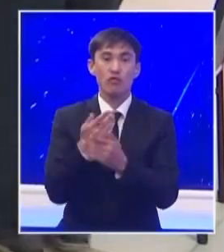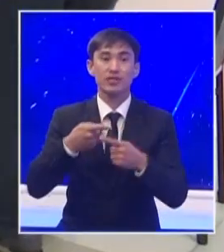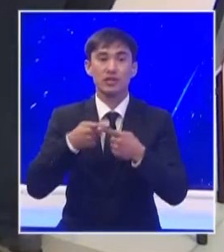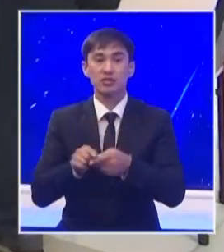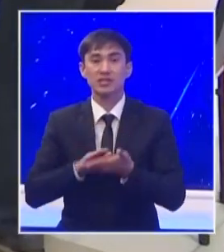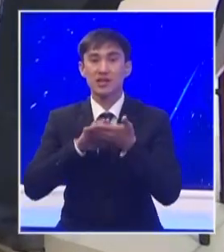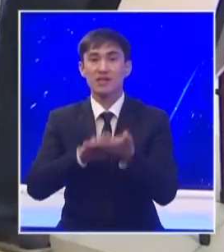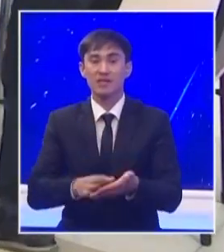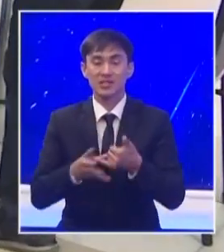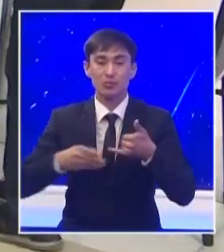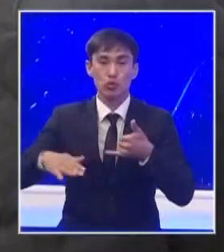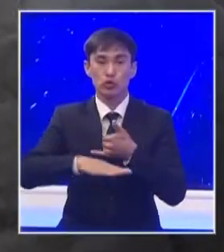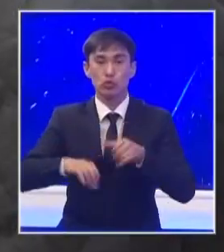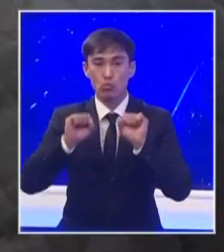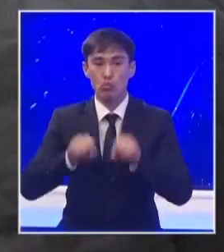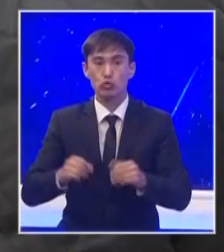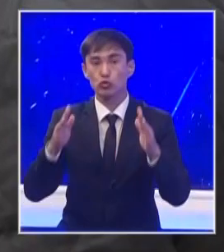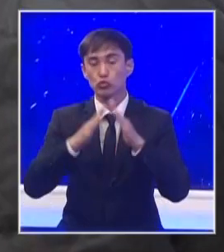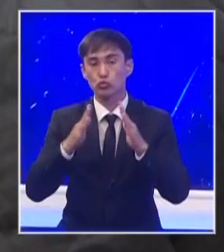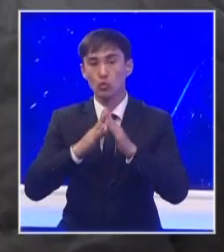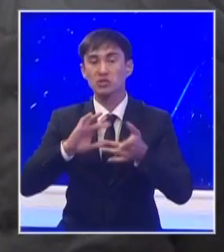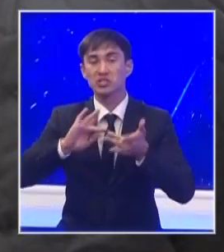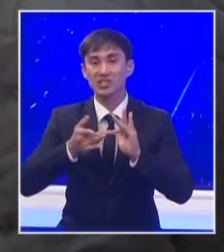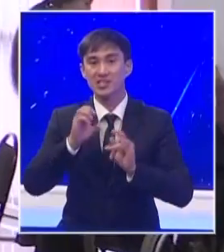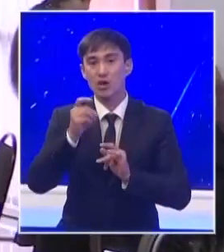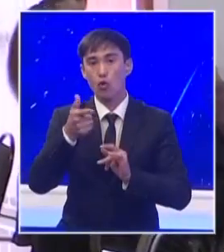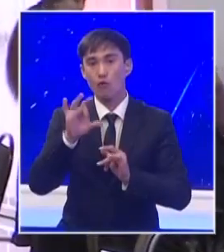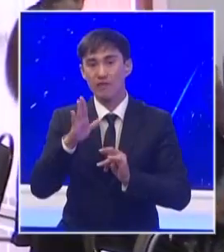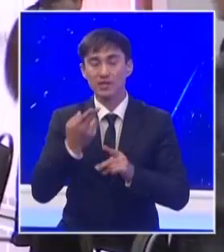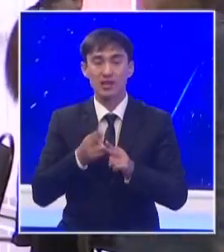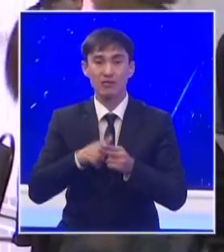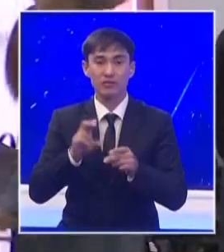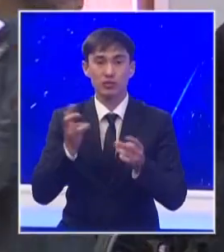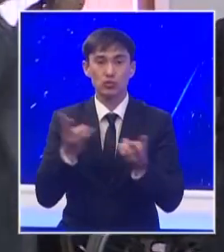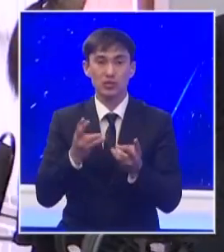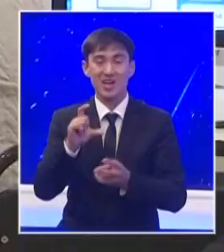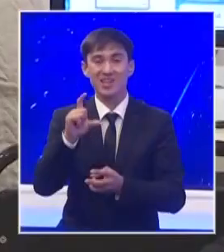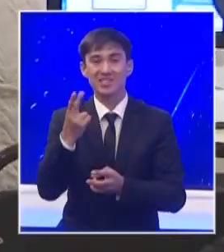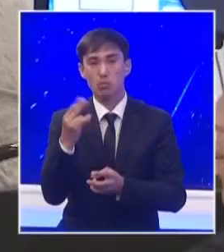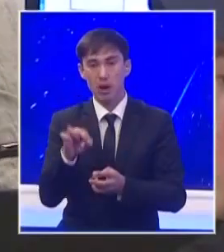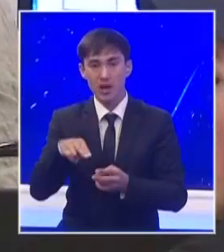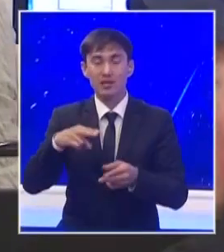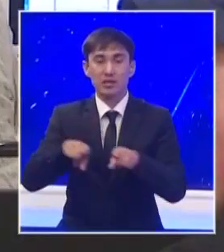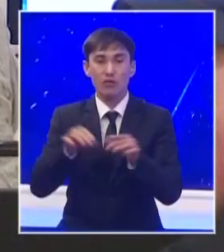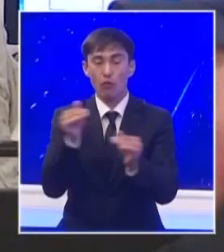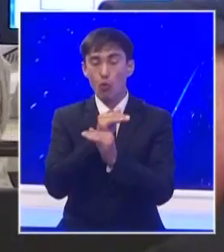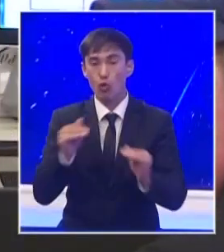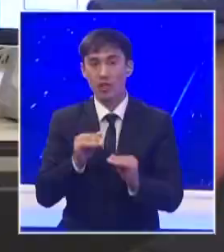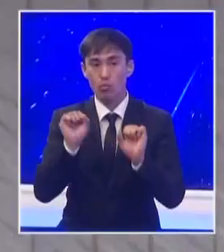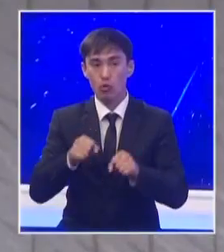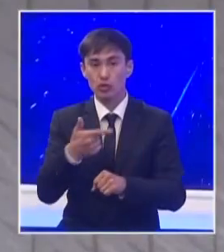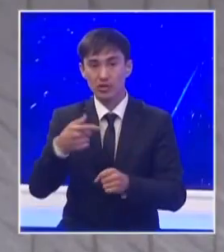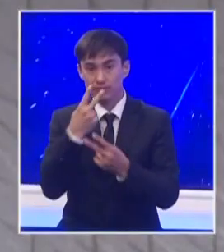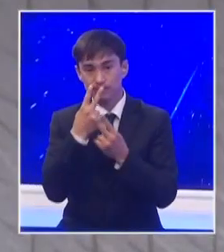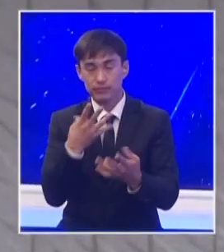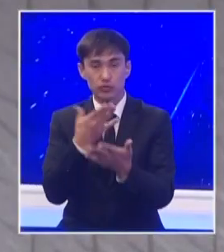подать заявку на земельный участок можно, не выходя из дома, через сайт ЕГОВ. Для этого достаточно иметь ЭЦП. Также в формате онлайн граждане могут